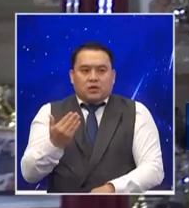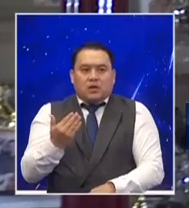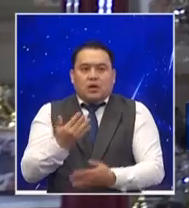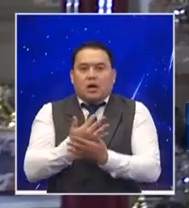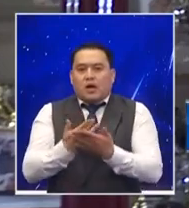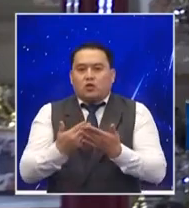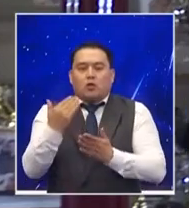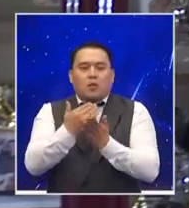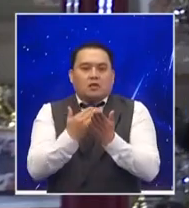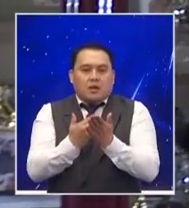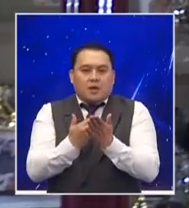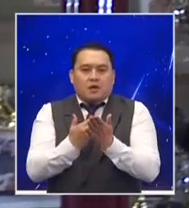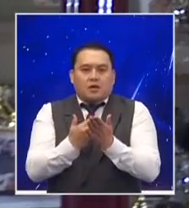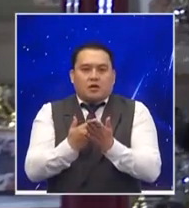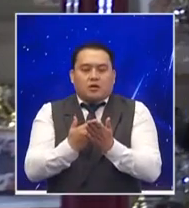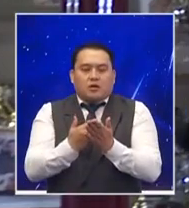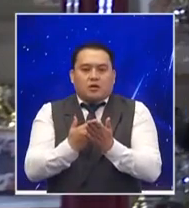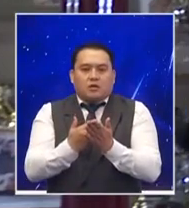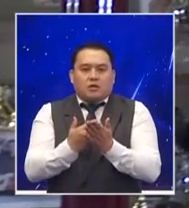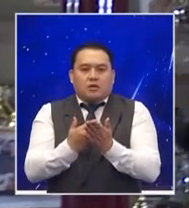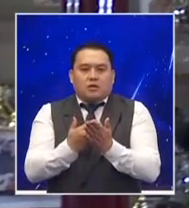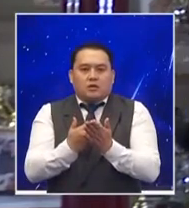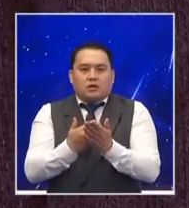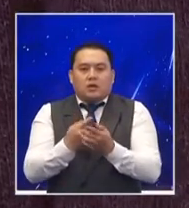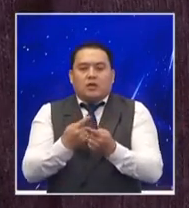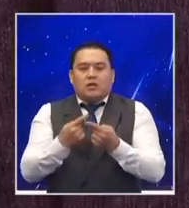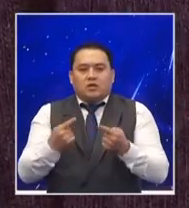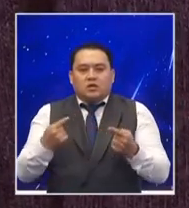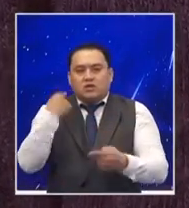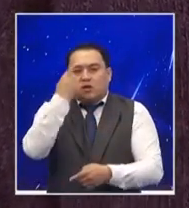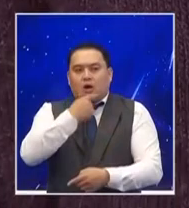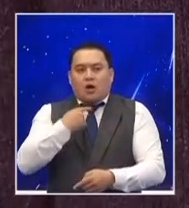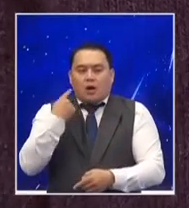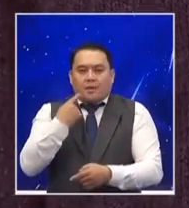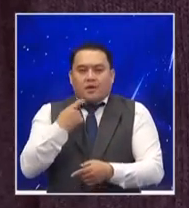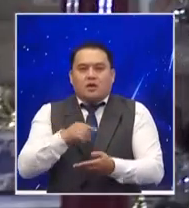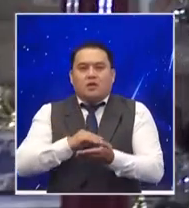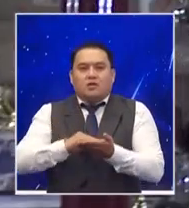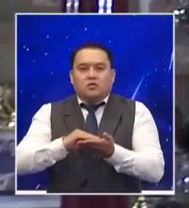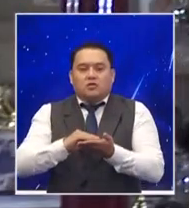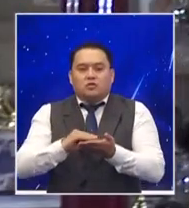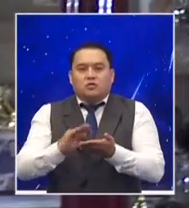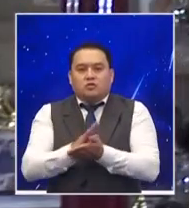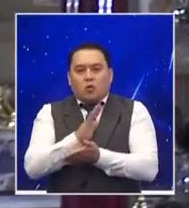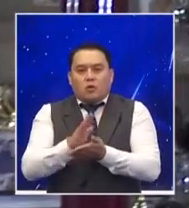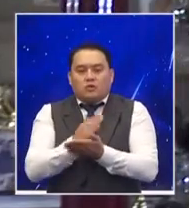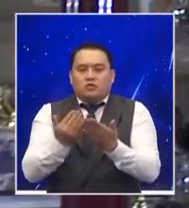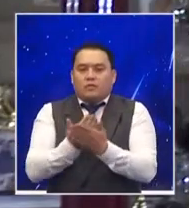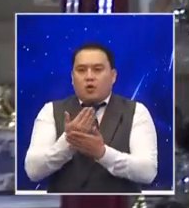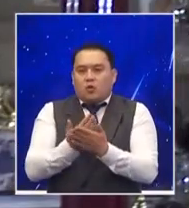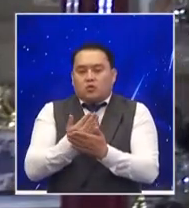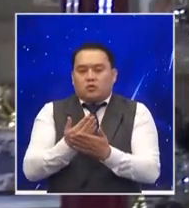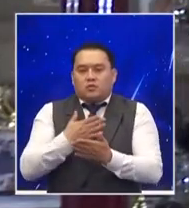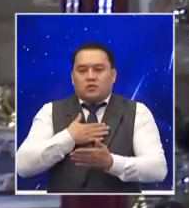хабарларын, оның тағзымға түсірілген жеке тұлғалар туралы хабарларын оны әлге дейін